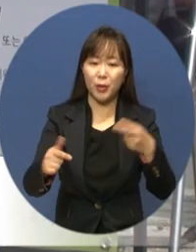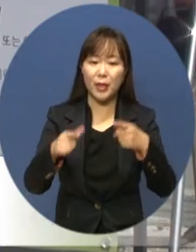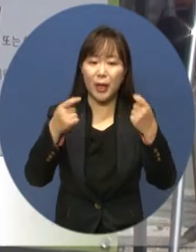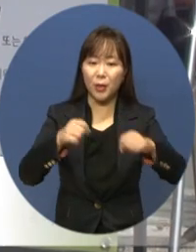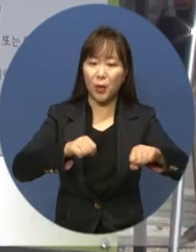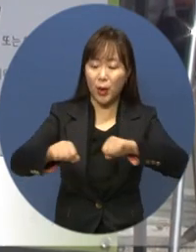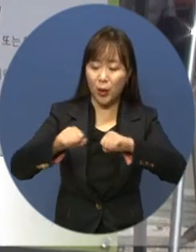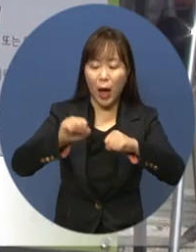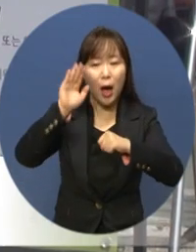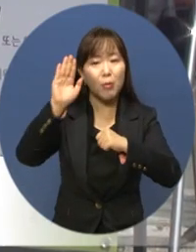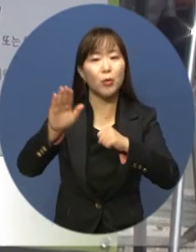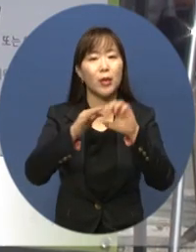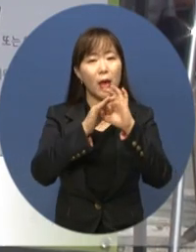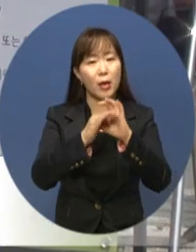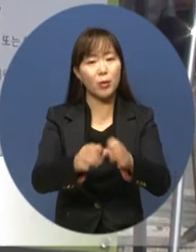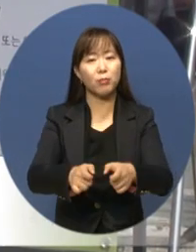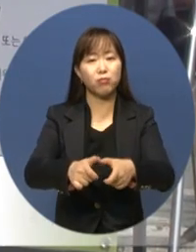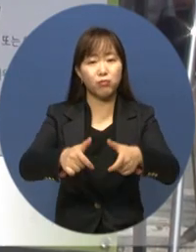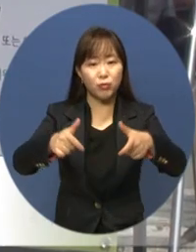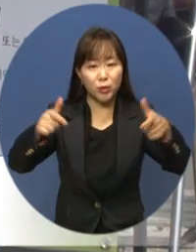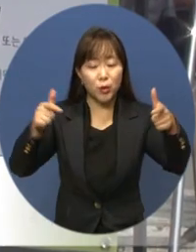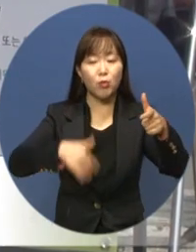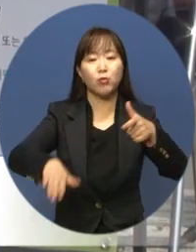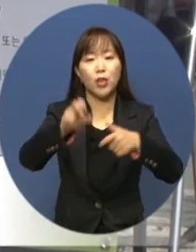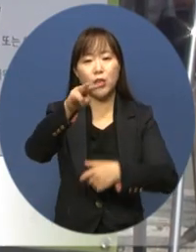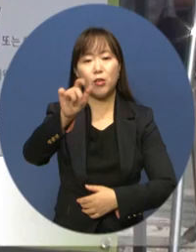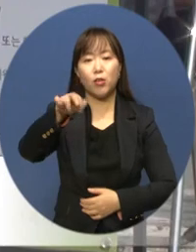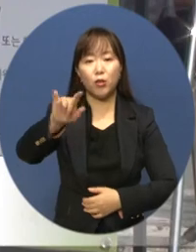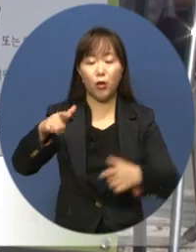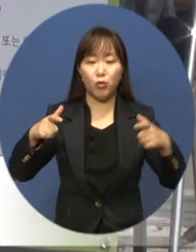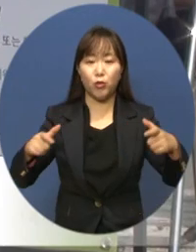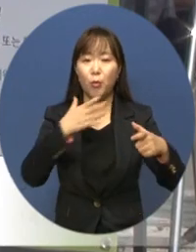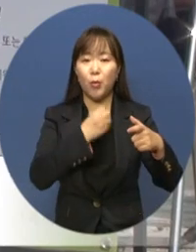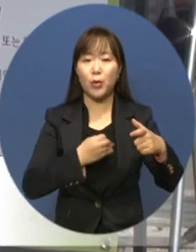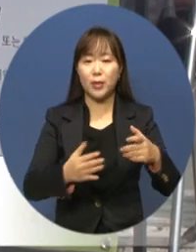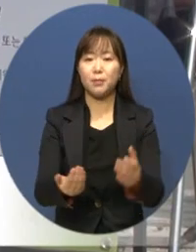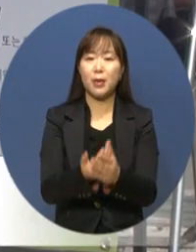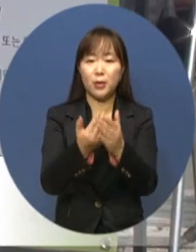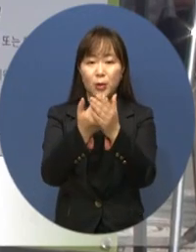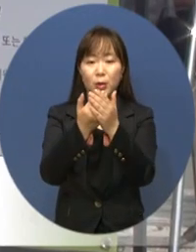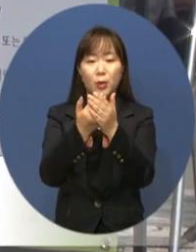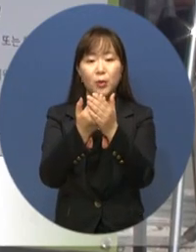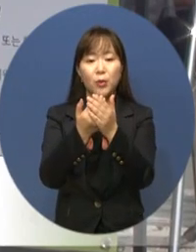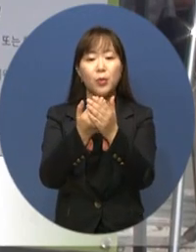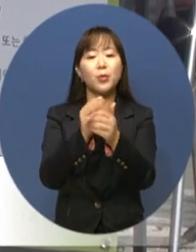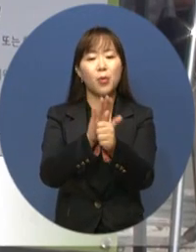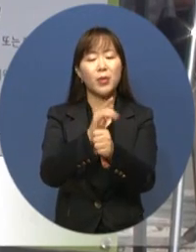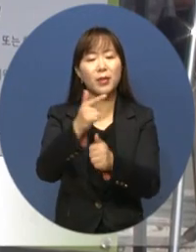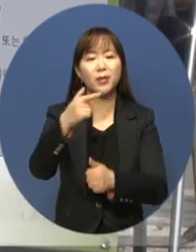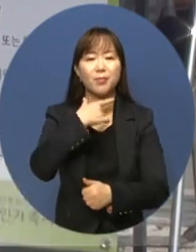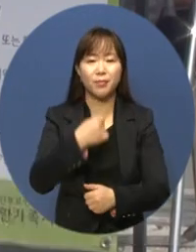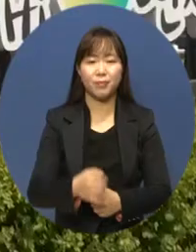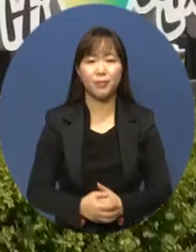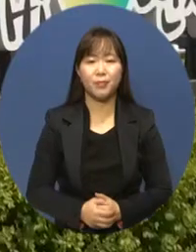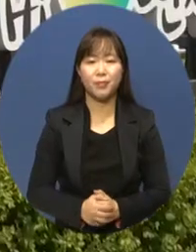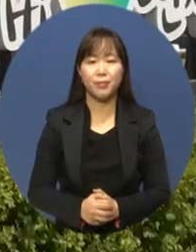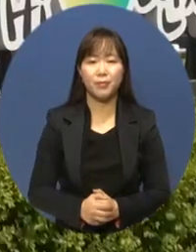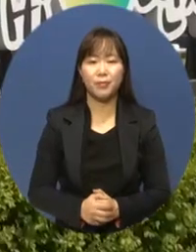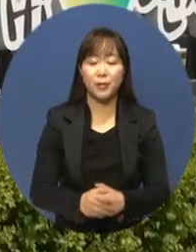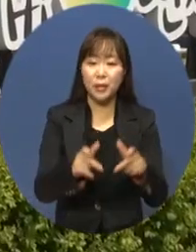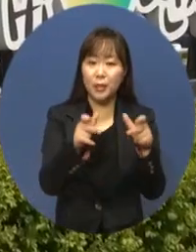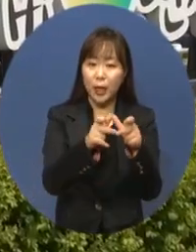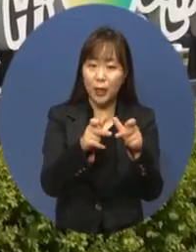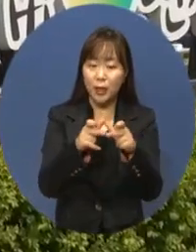이런 활동들이 앞으로 계속 많아져서 우리 연천군 복지 발전에 큰 기여가 됐으면 좋겠습니다.